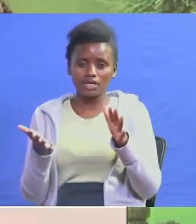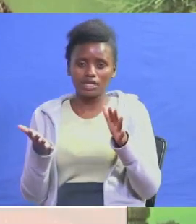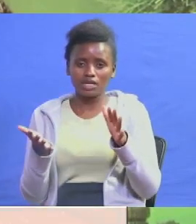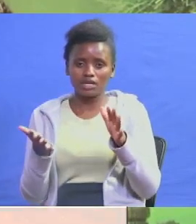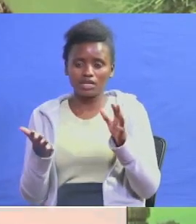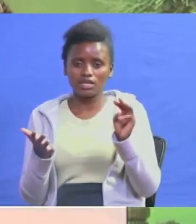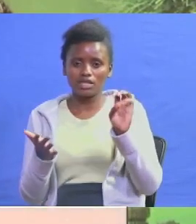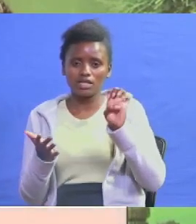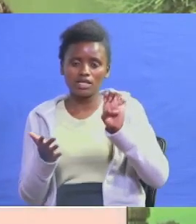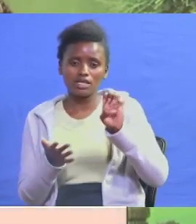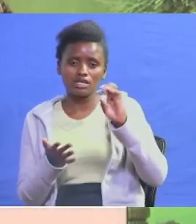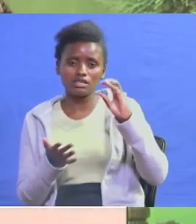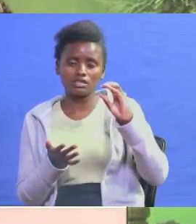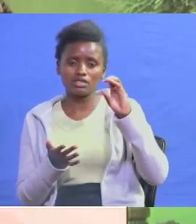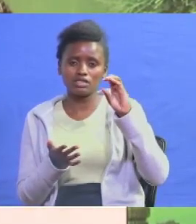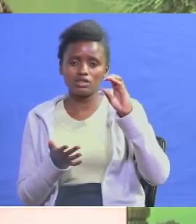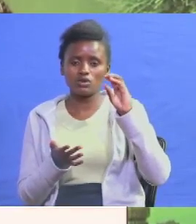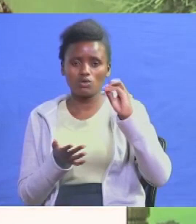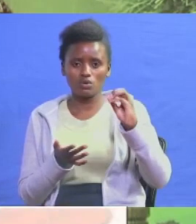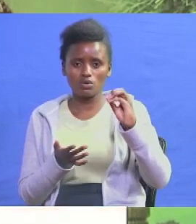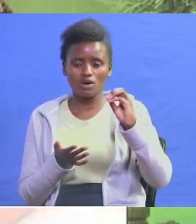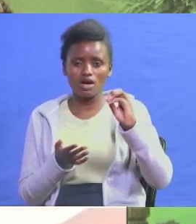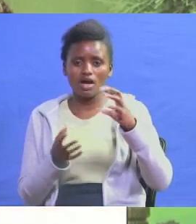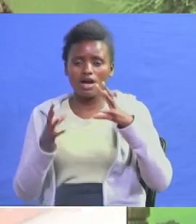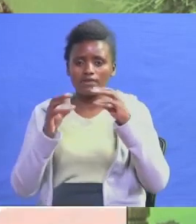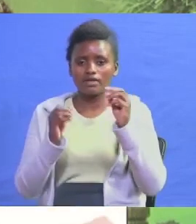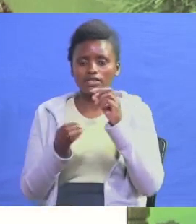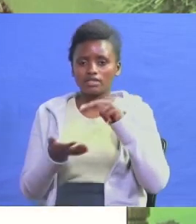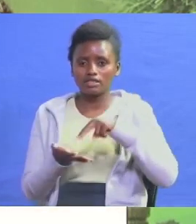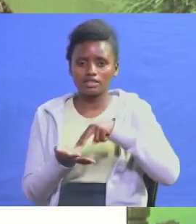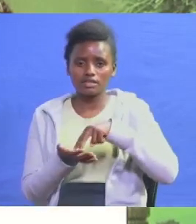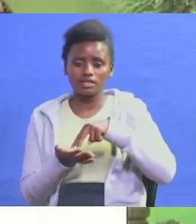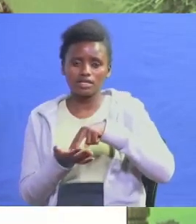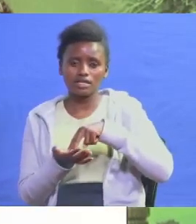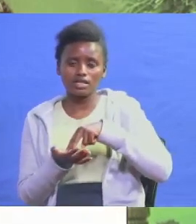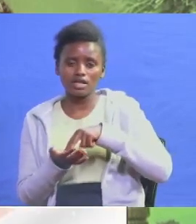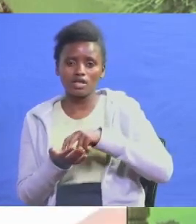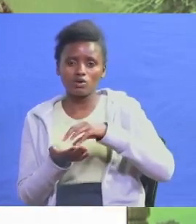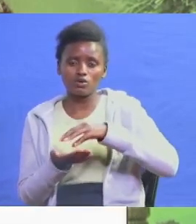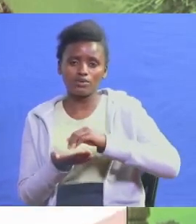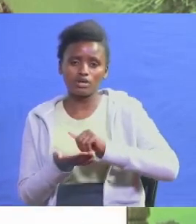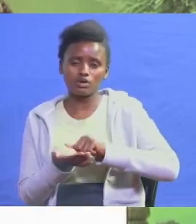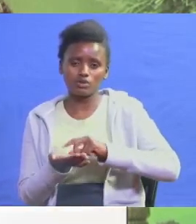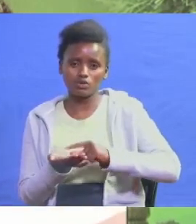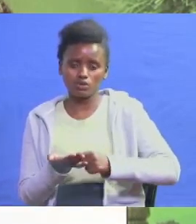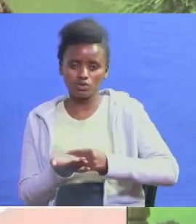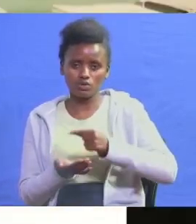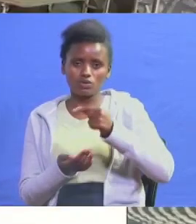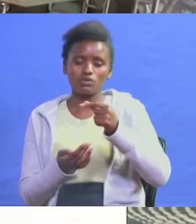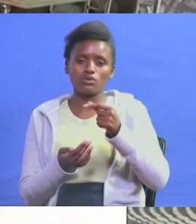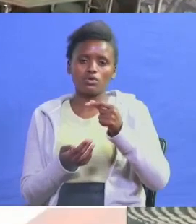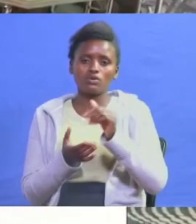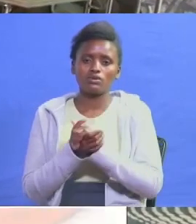ecosystems, Africa stands at the cusp of sustainable economic growth and green